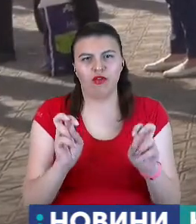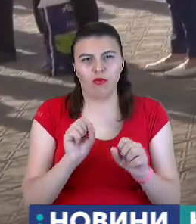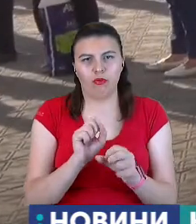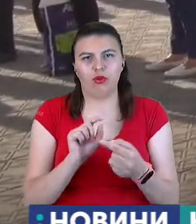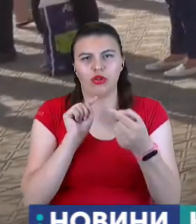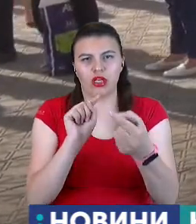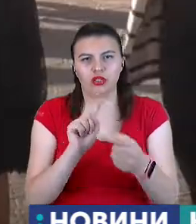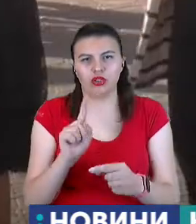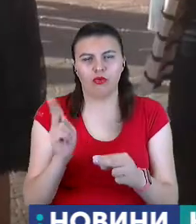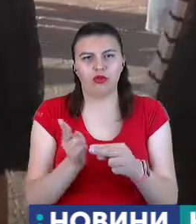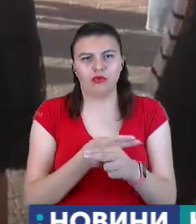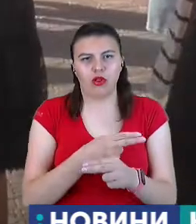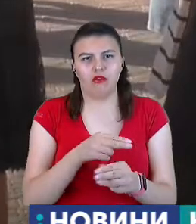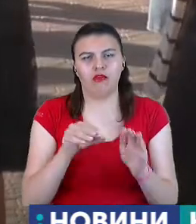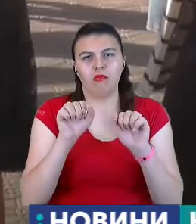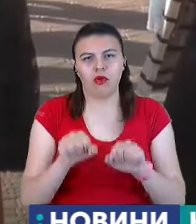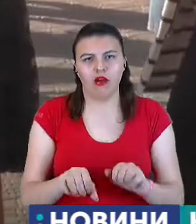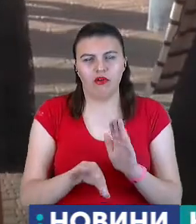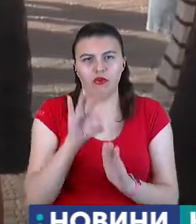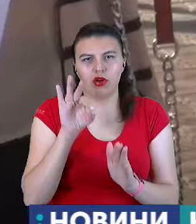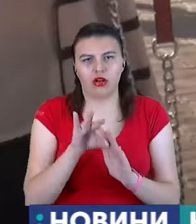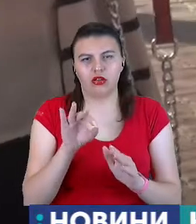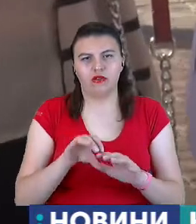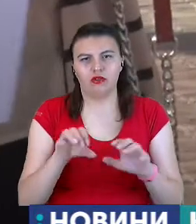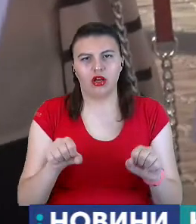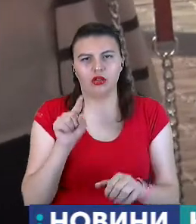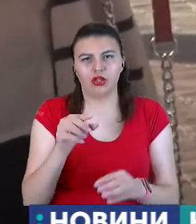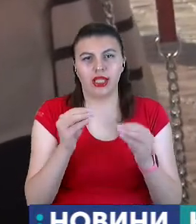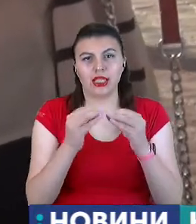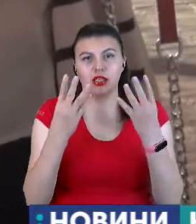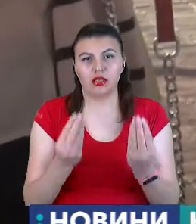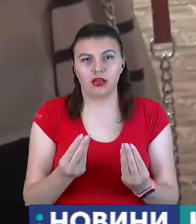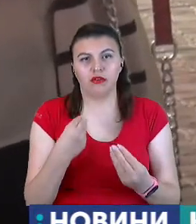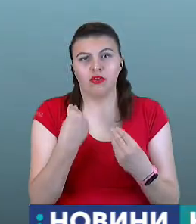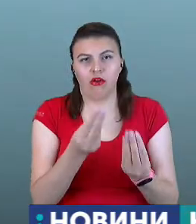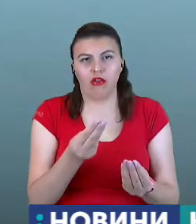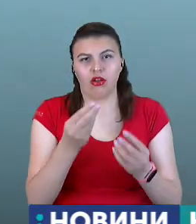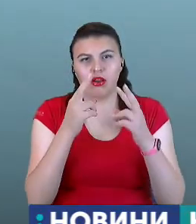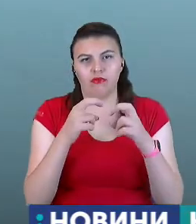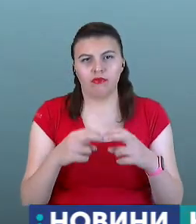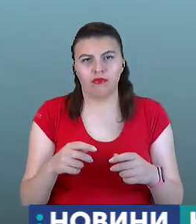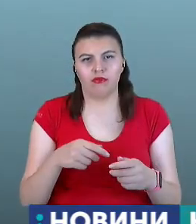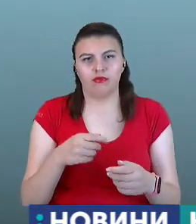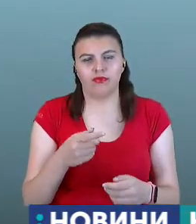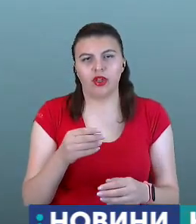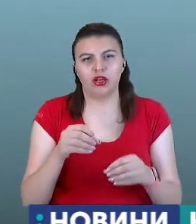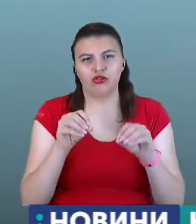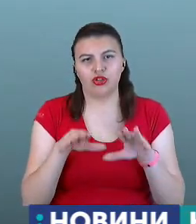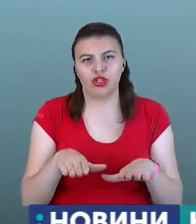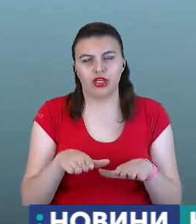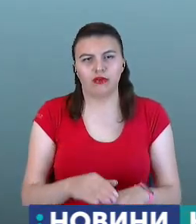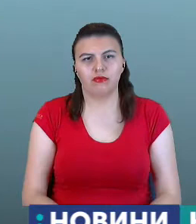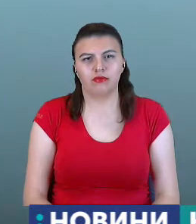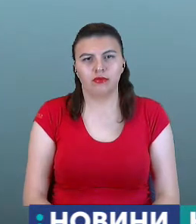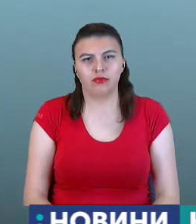права обирати владу. Тоді Центральна виборча комісія дала 10 днів для перегляду рішення. Ми сподіваємося, що